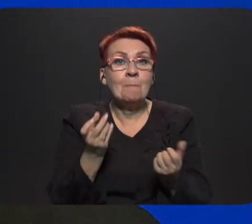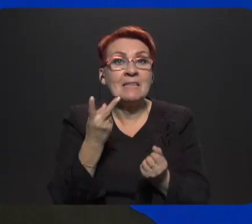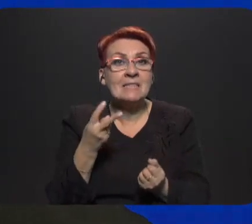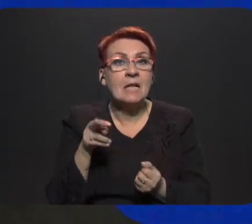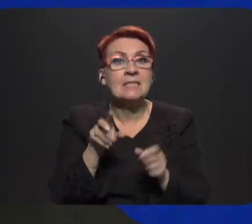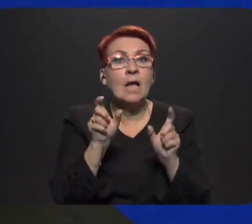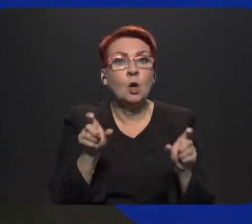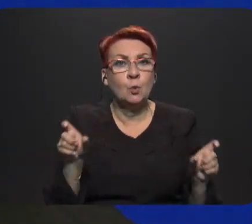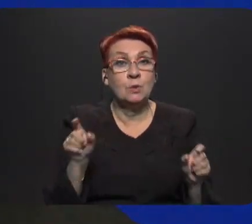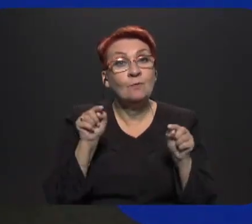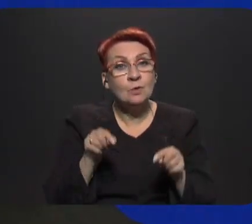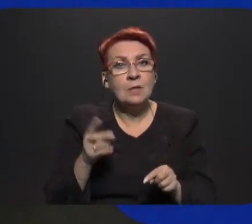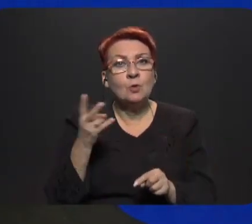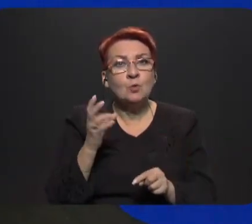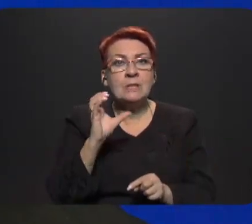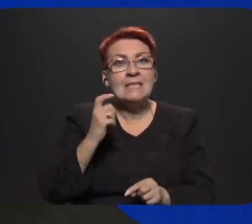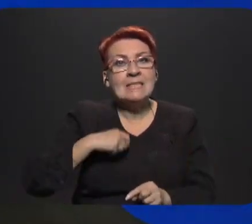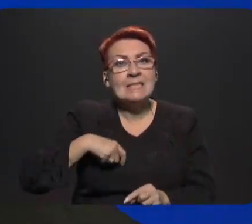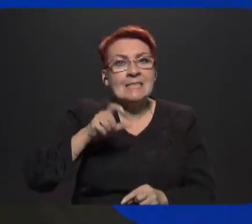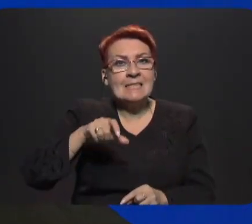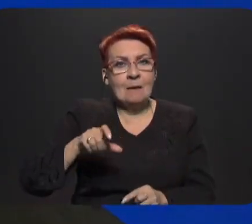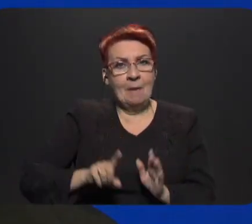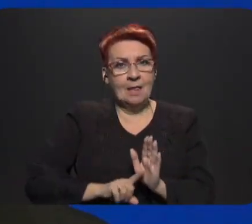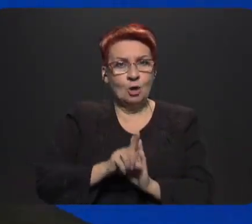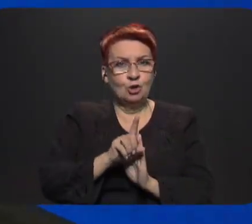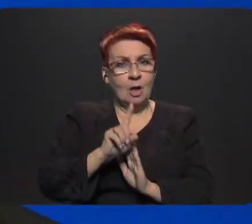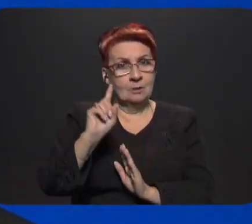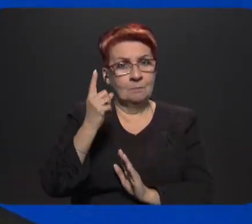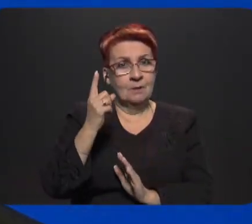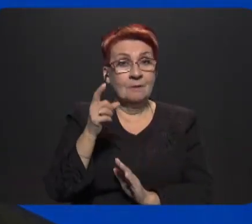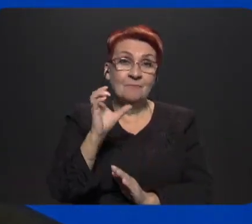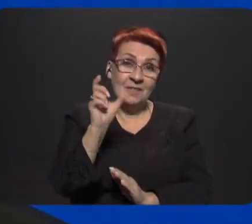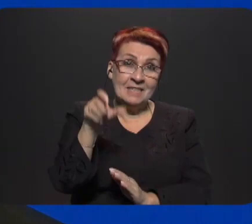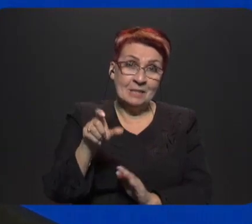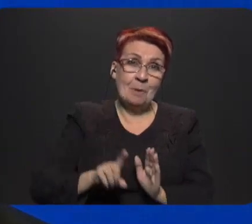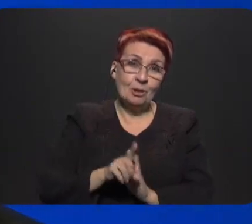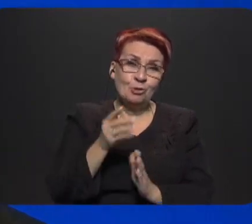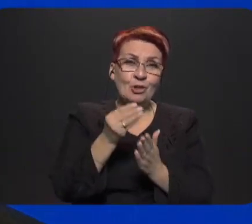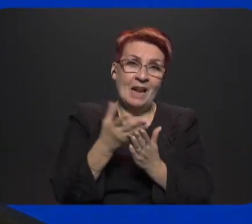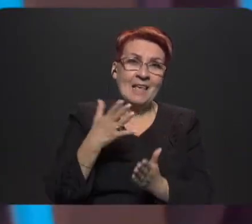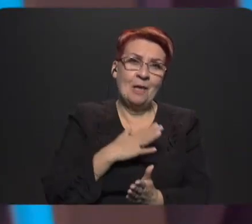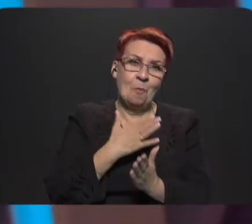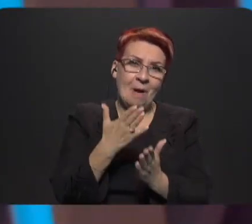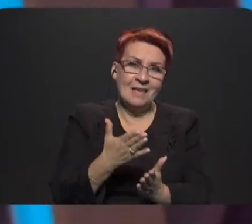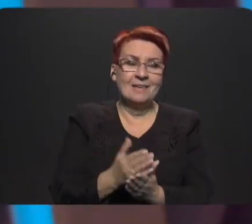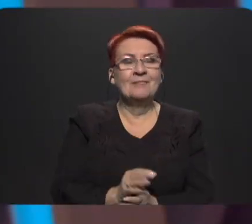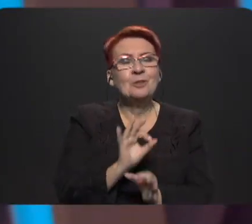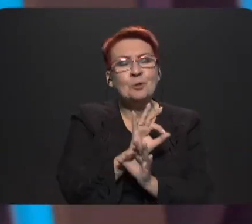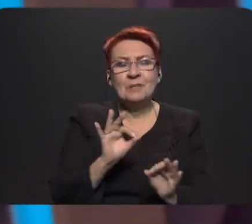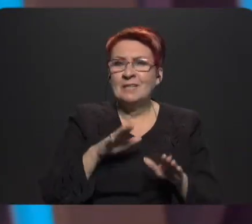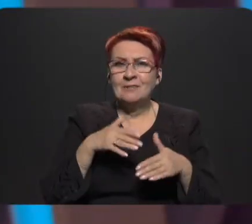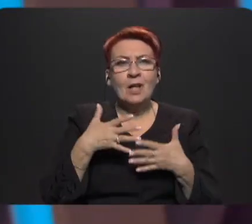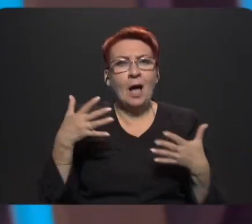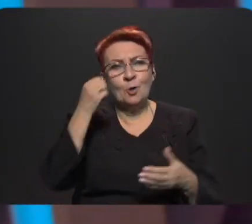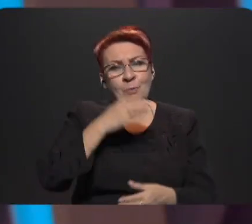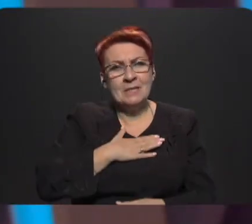здесь надо начать с себя. Вот это очень важно. Начните с себя, дорогие мои. Замечательный совет, батюшка. Спасибо вам